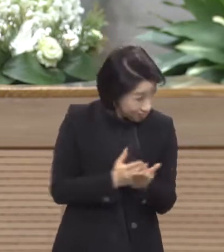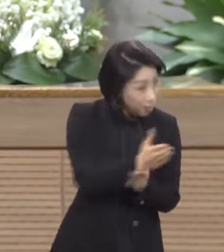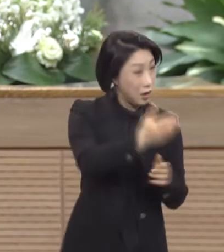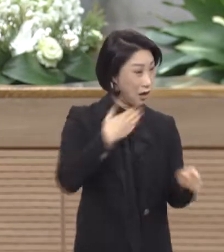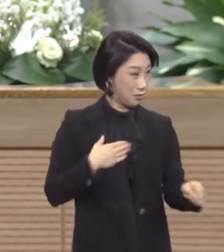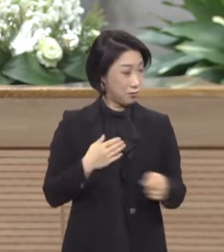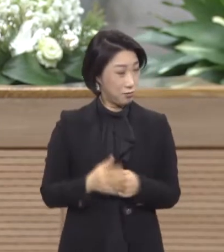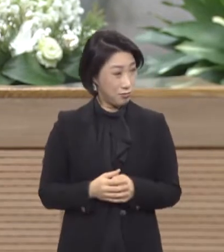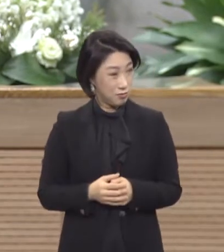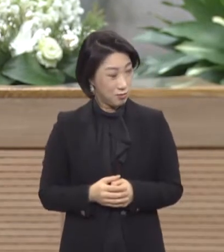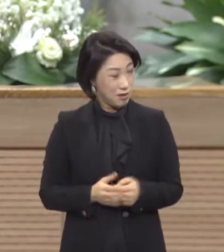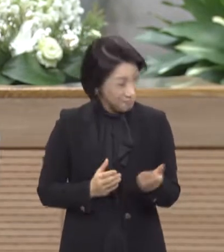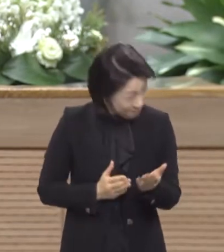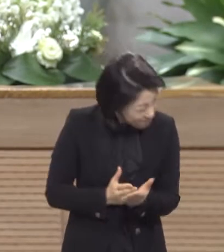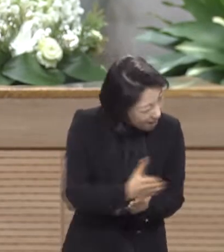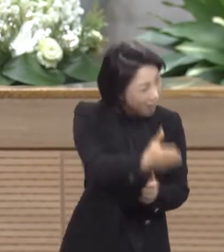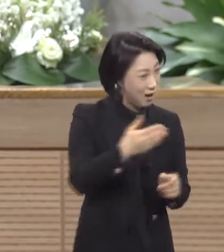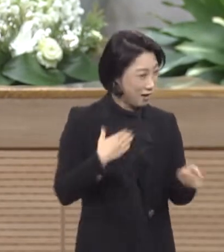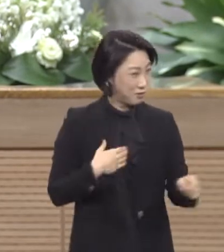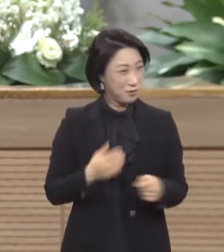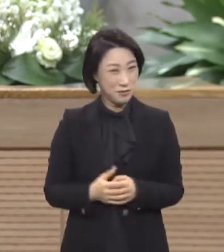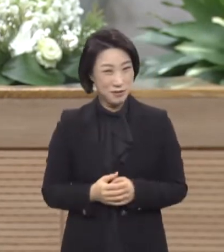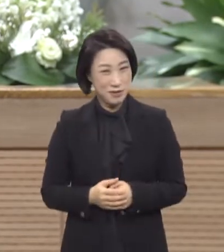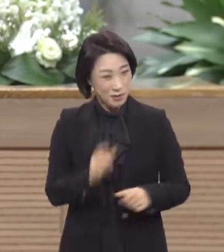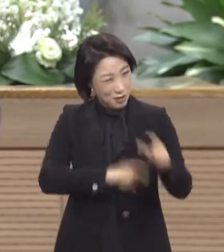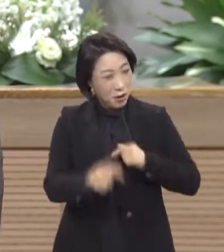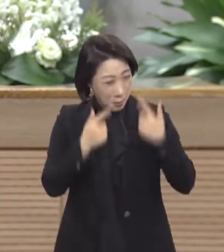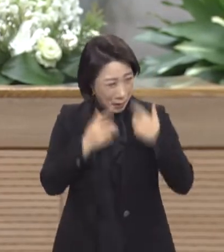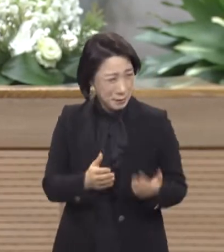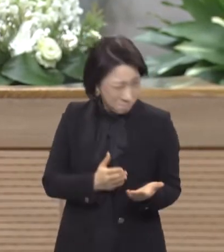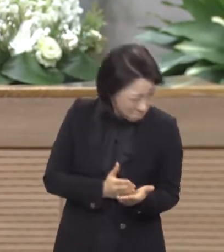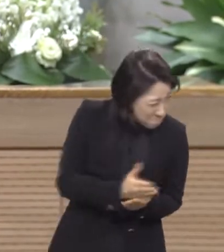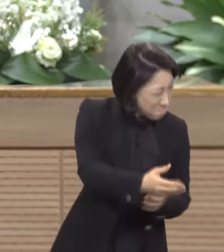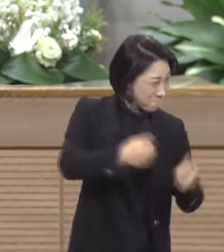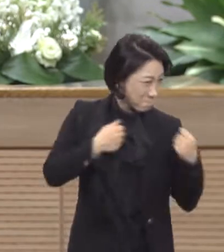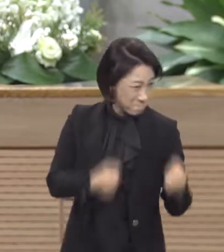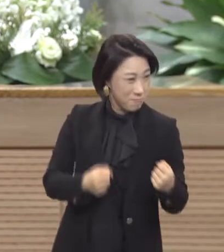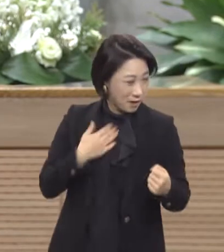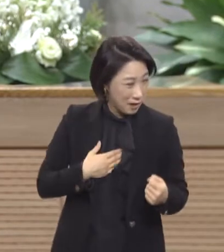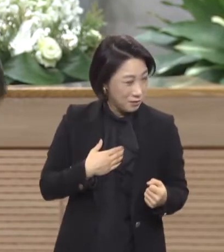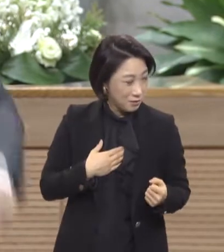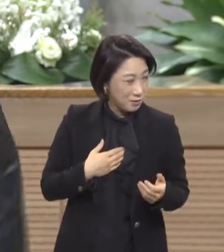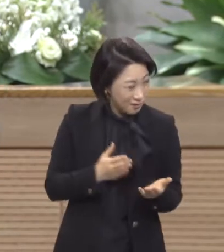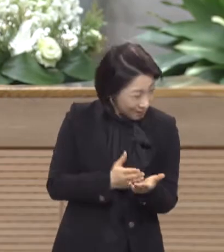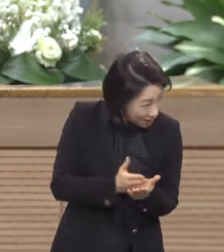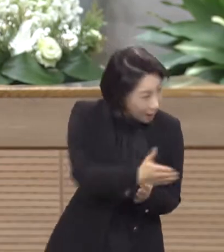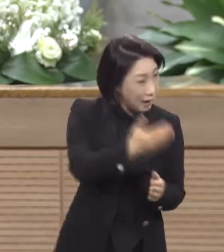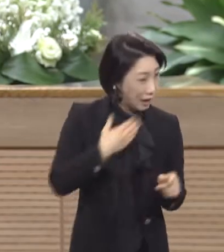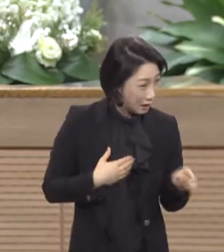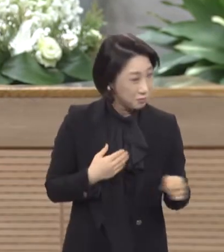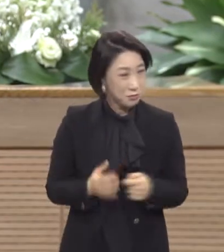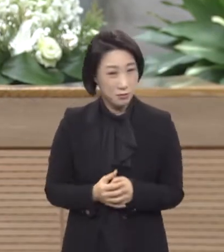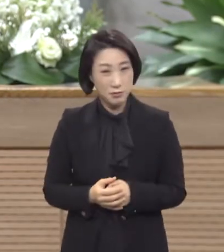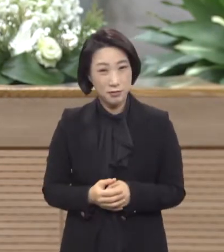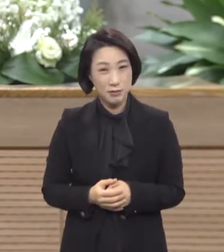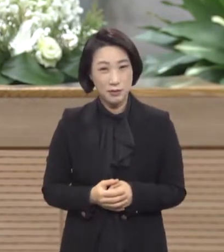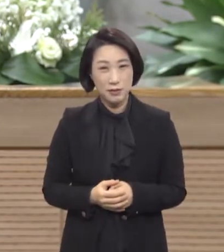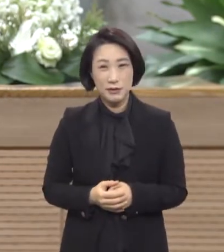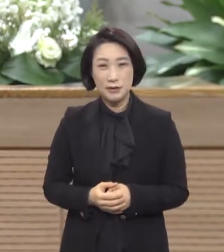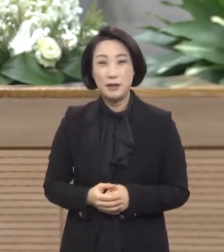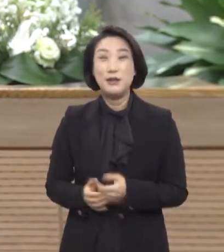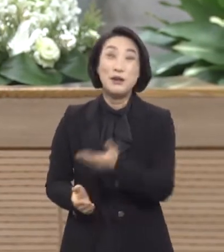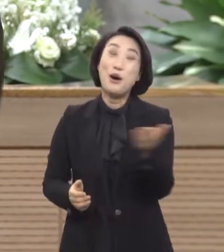고. 계속 가. 더 강력하게 가. 더 강력하게 가. 계속